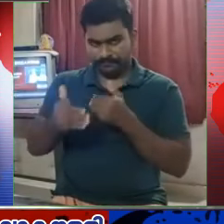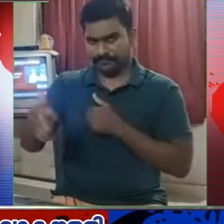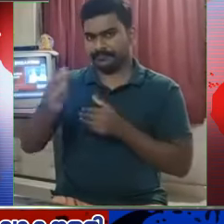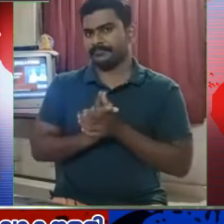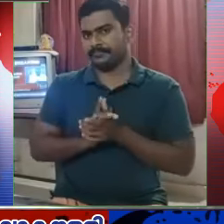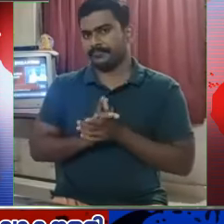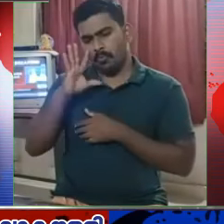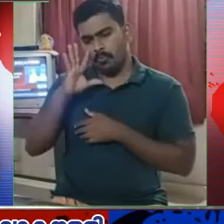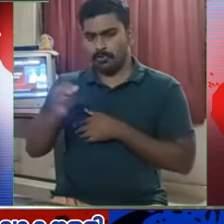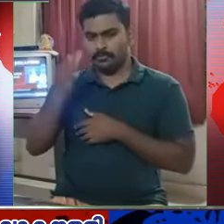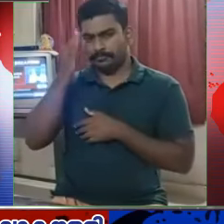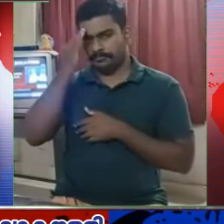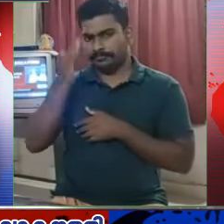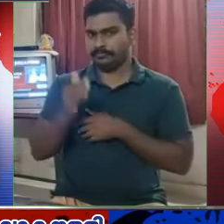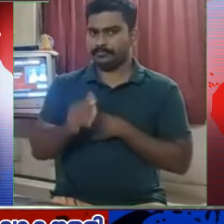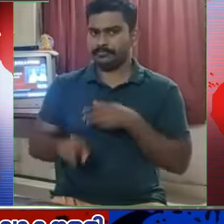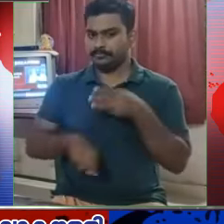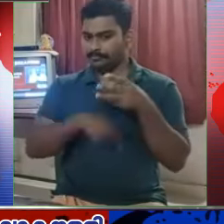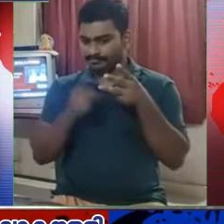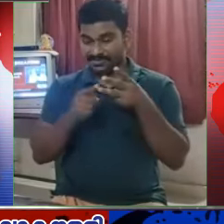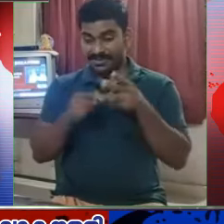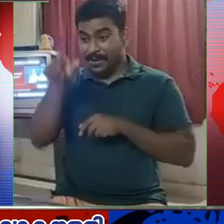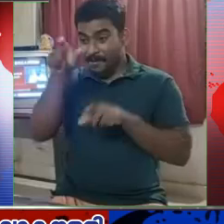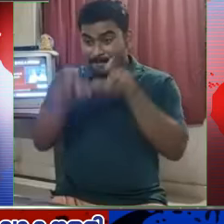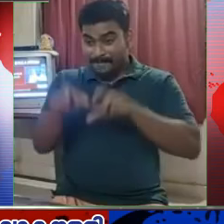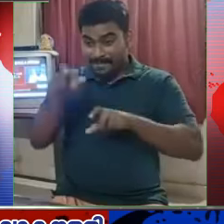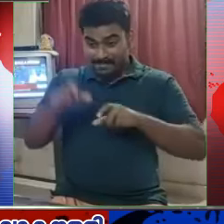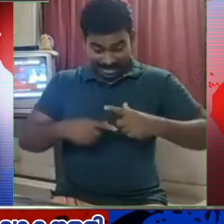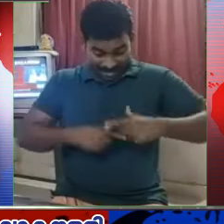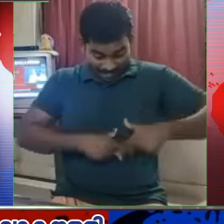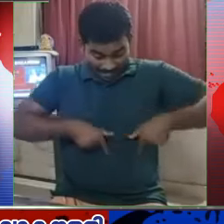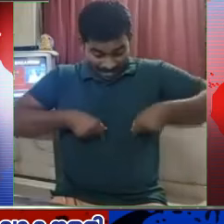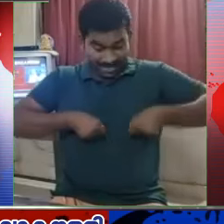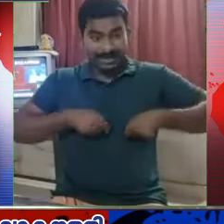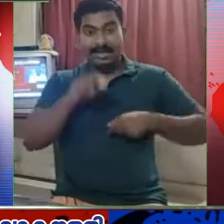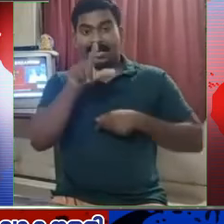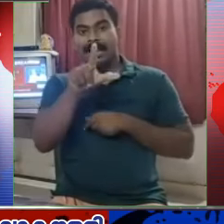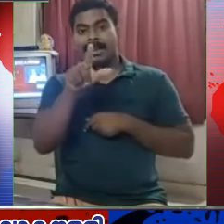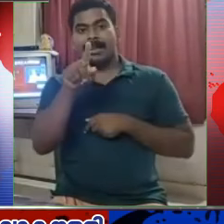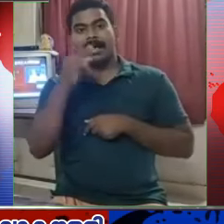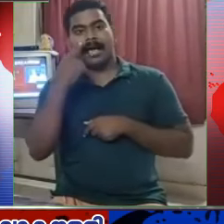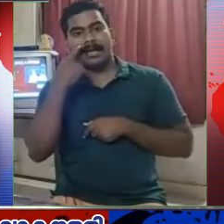ആ കാര്യം പ്രത്യേകം ശ്രദ്ധിക്കണമെന്ന് കണ്ടിട്ടുണ്ട്.